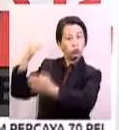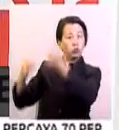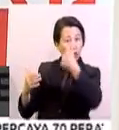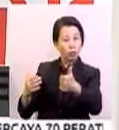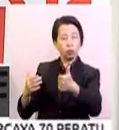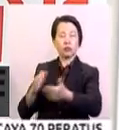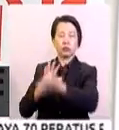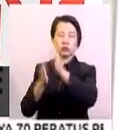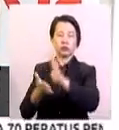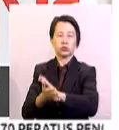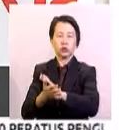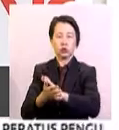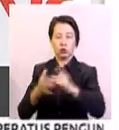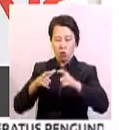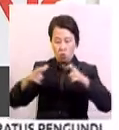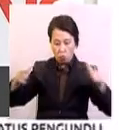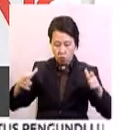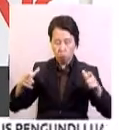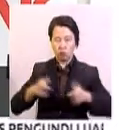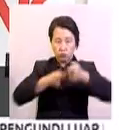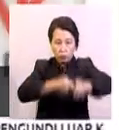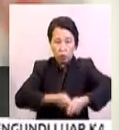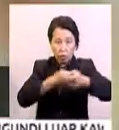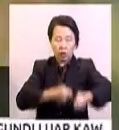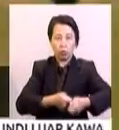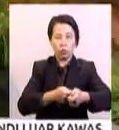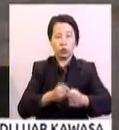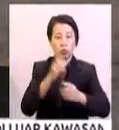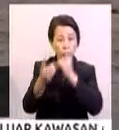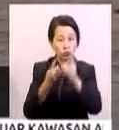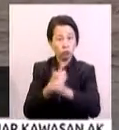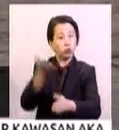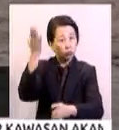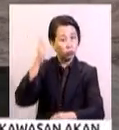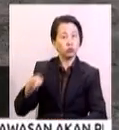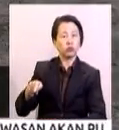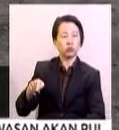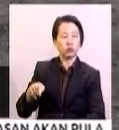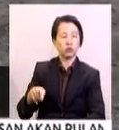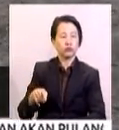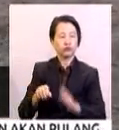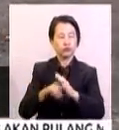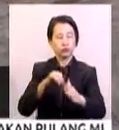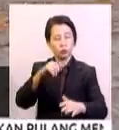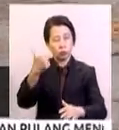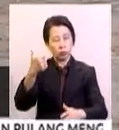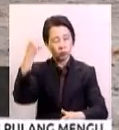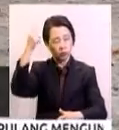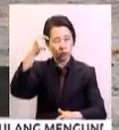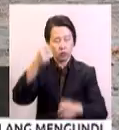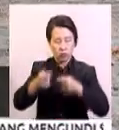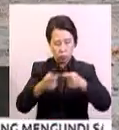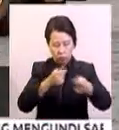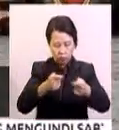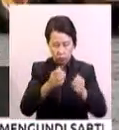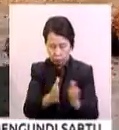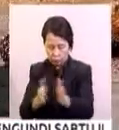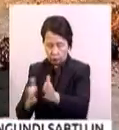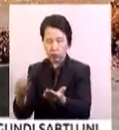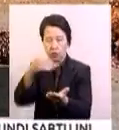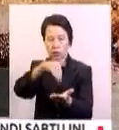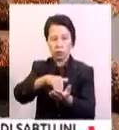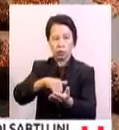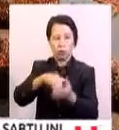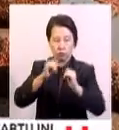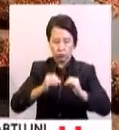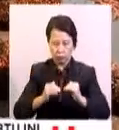pernah menjadi gergasi perladangan dunia. Selain kestabilan politik, tadbir urus yang distruktur semula